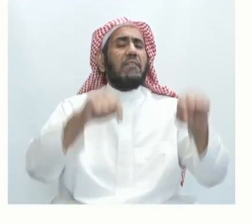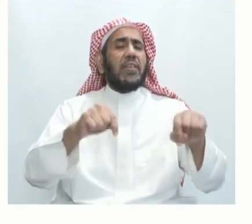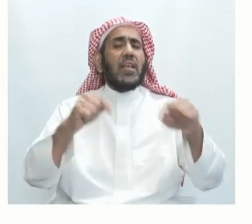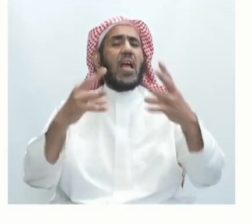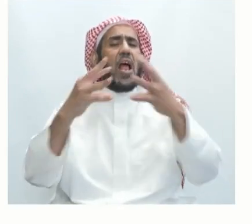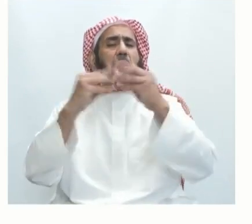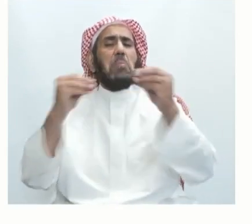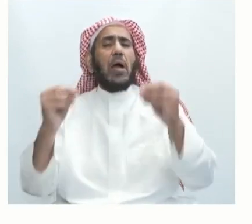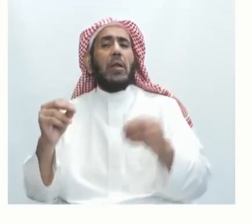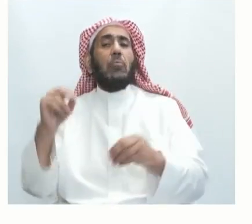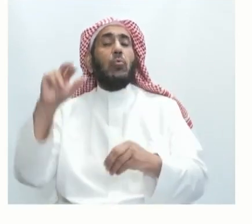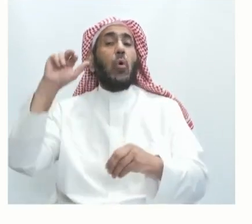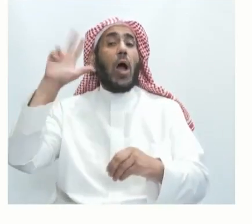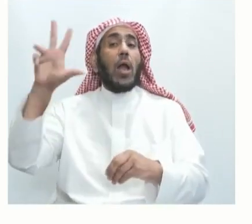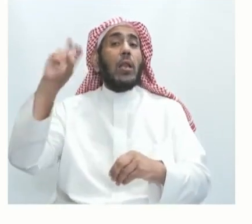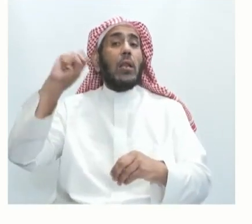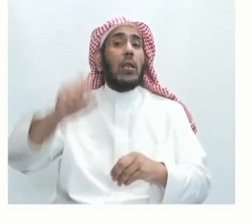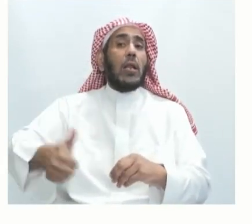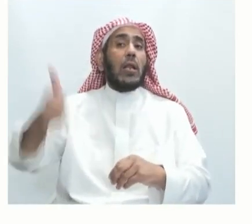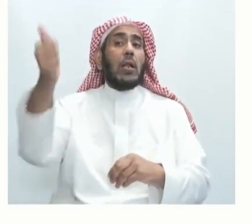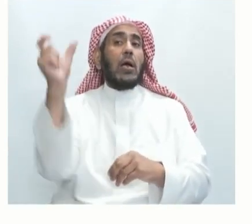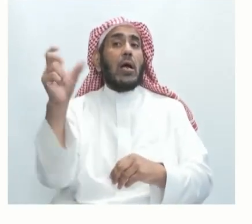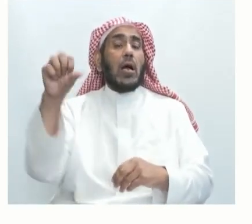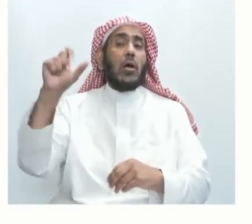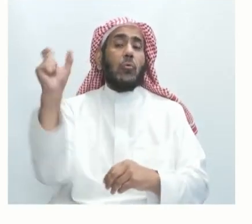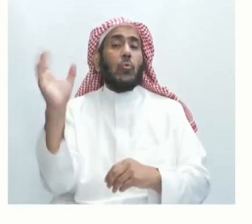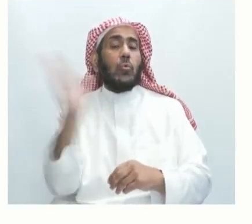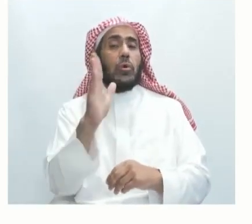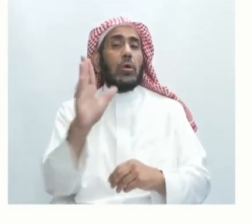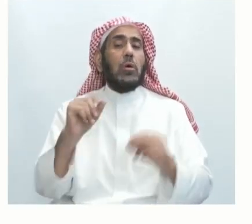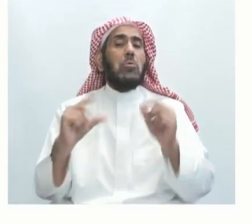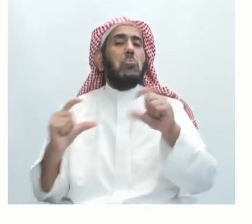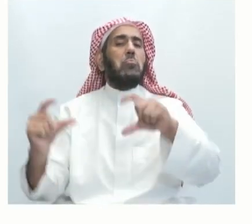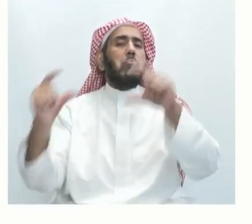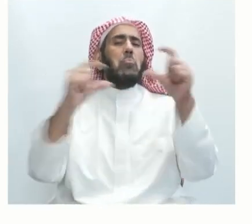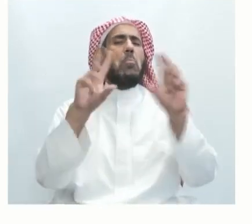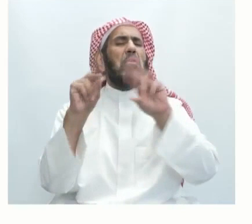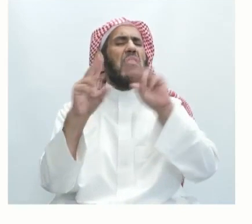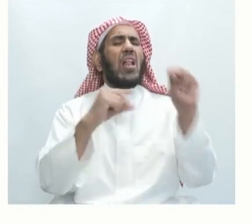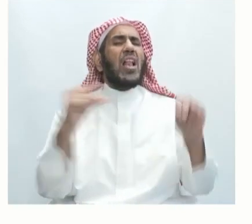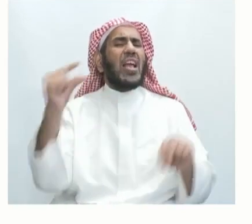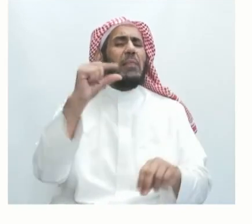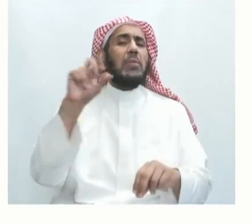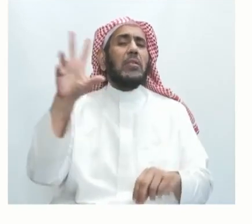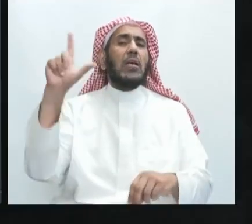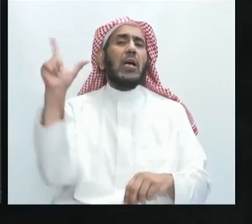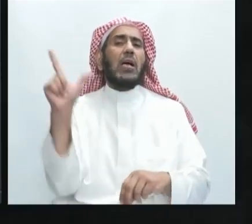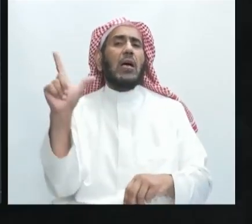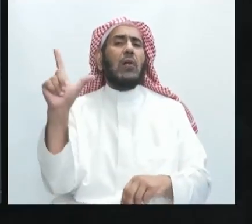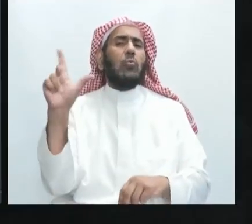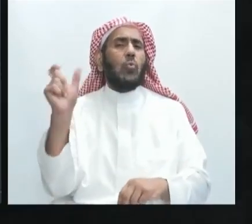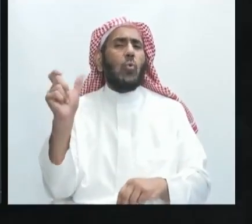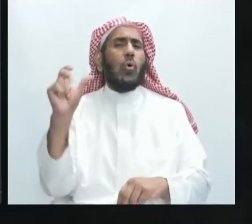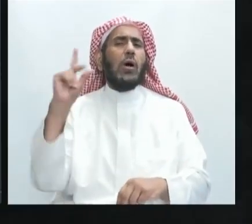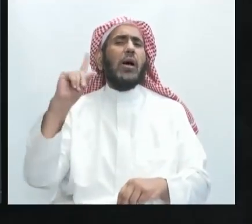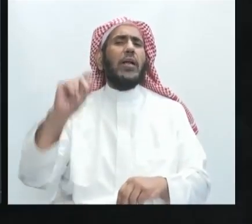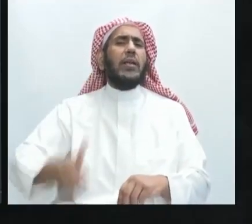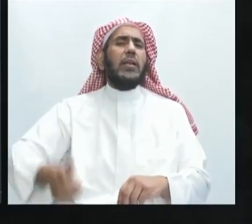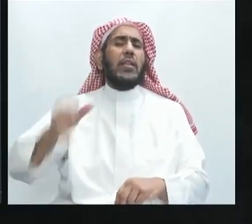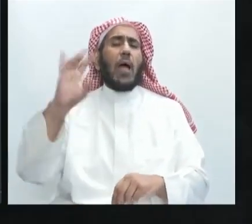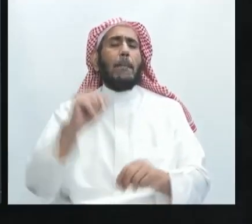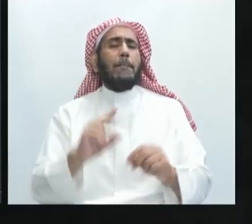مترادفان في المعنى فاذا مصطلح النظام مرادف لمصطلح القانون لكن هناك عده